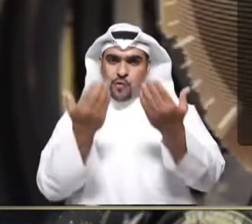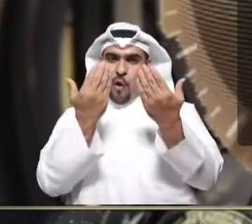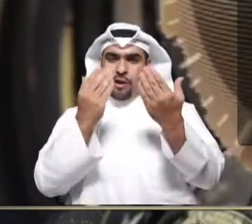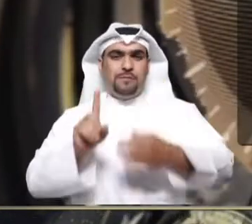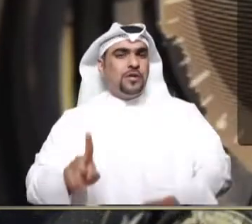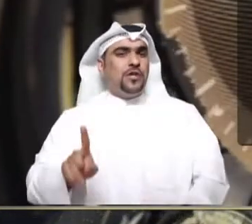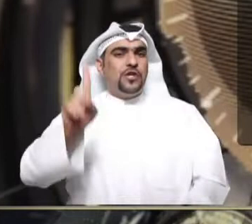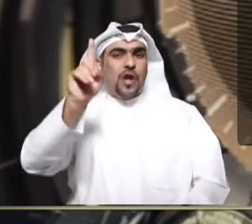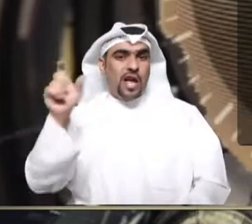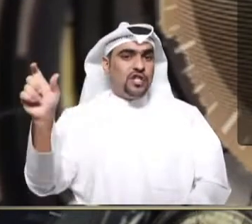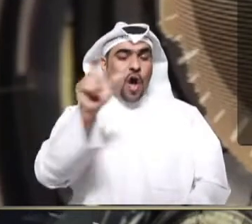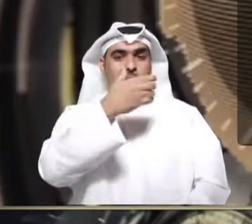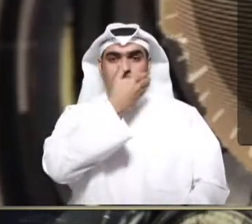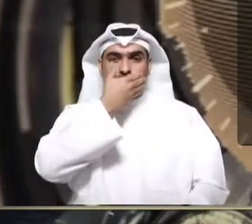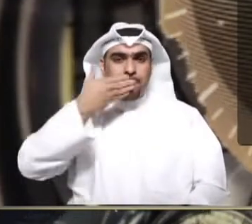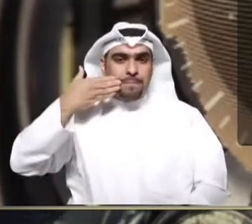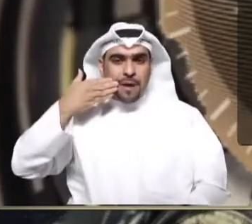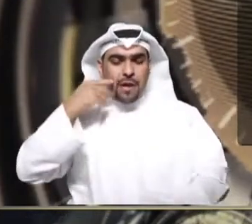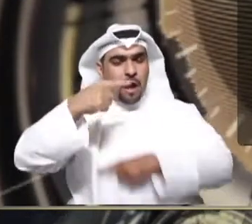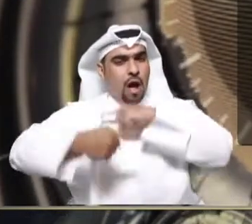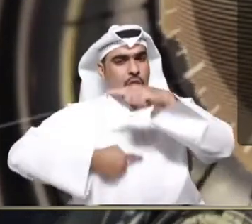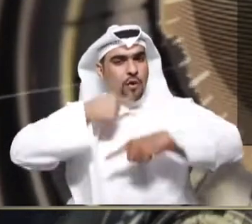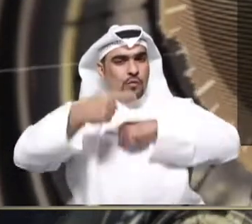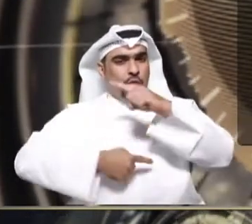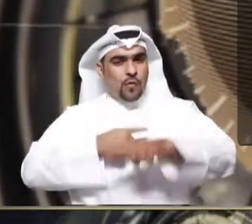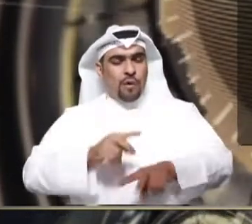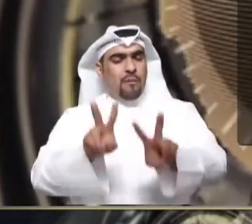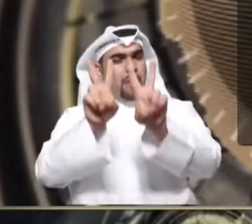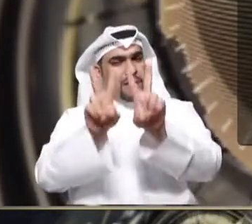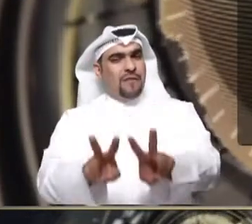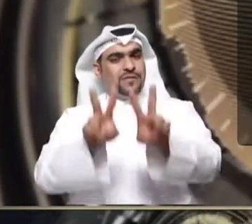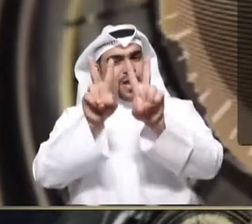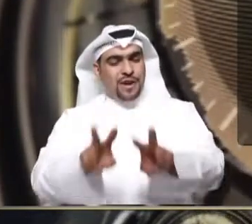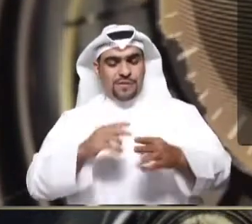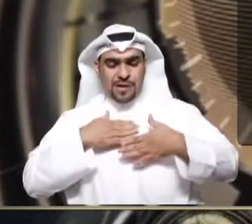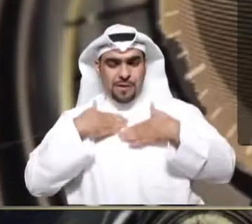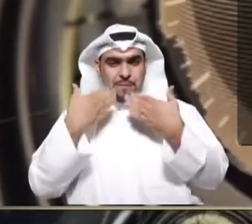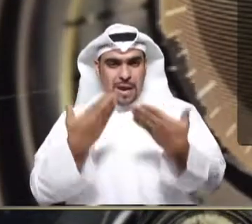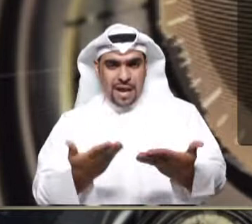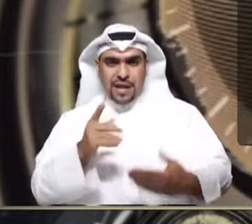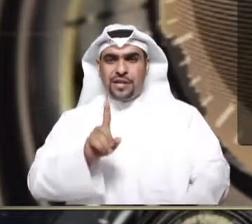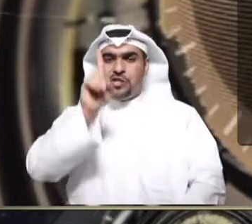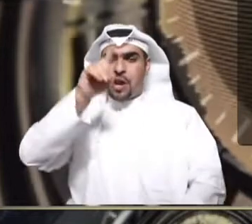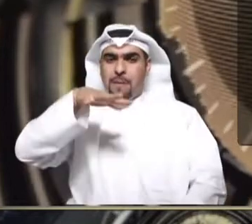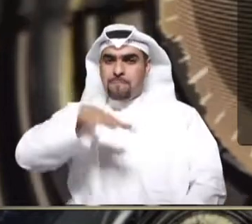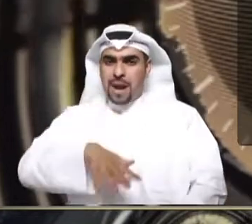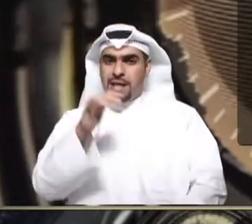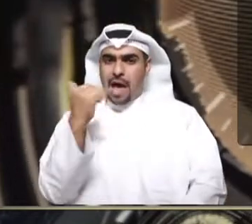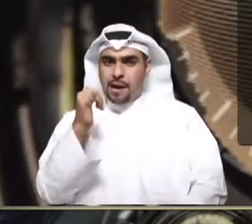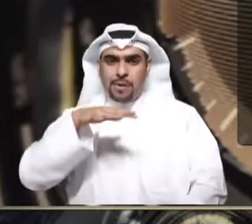يعيد هذا الشهر الفضيل على البلدين الشقيقين والشعبين الكريمين وعلى الأمتين العربية